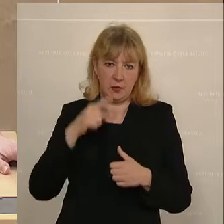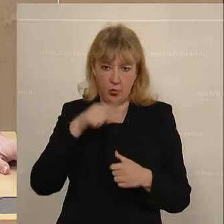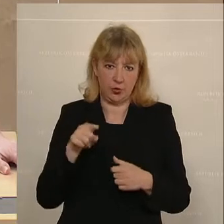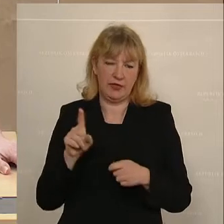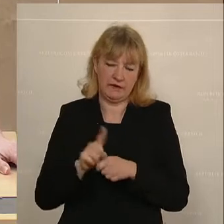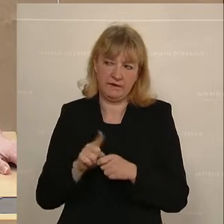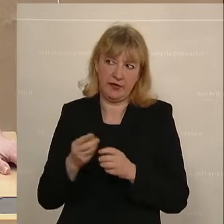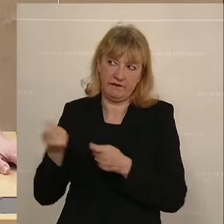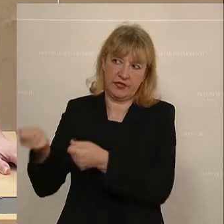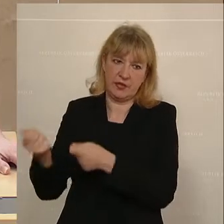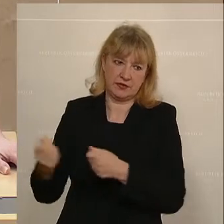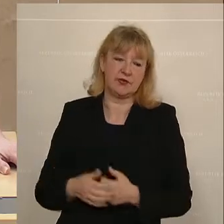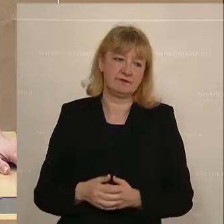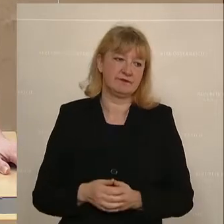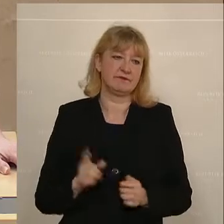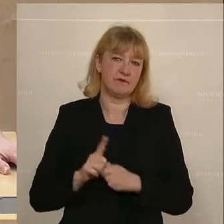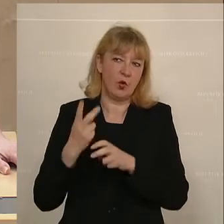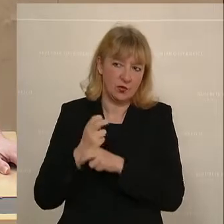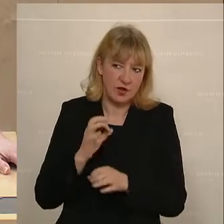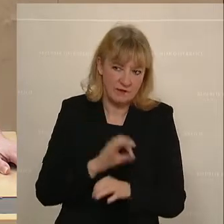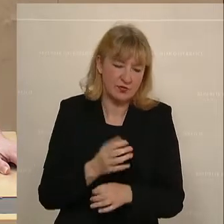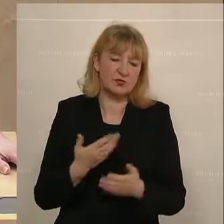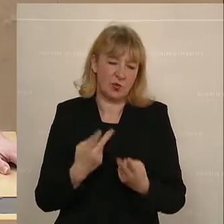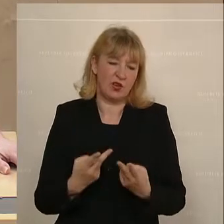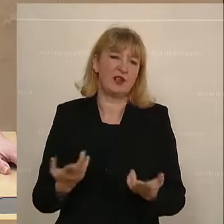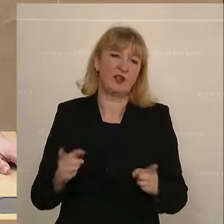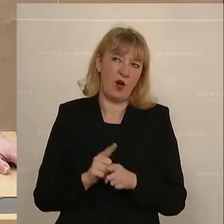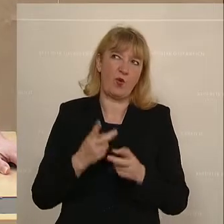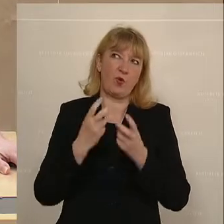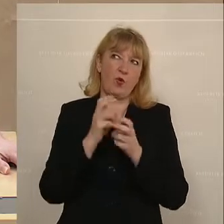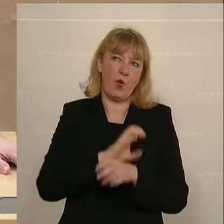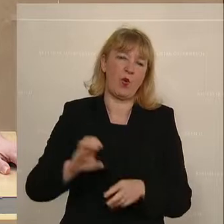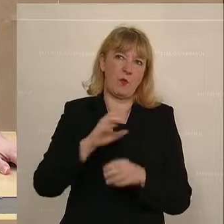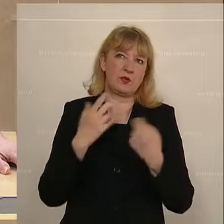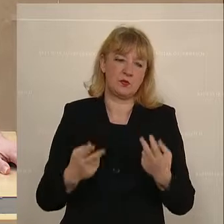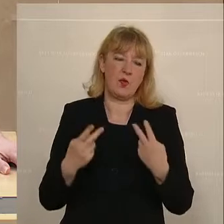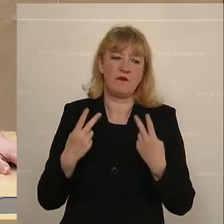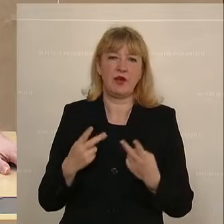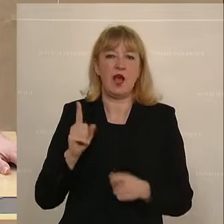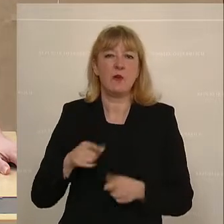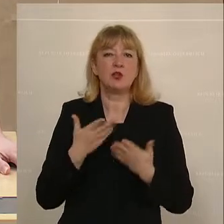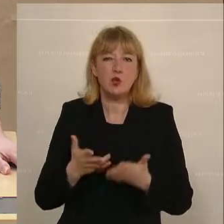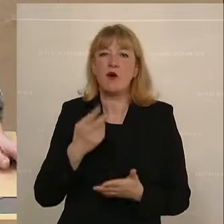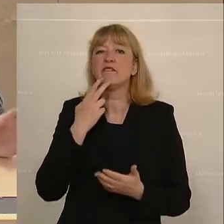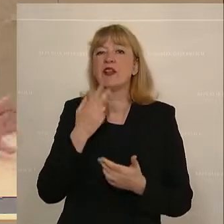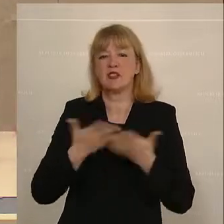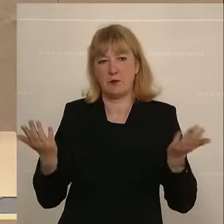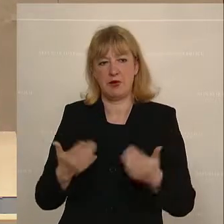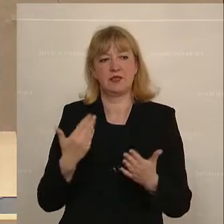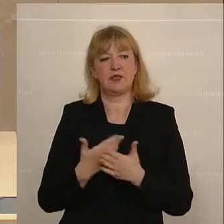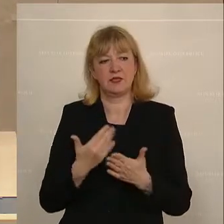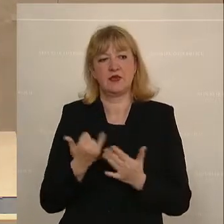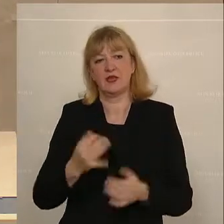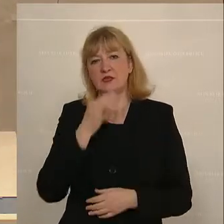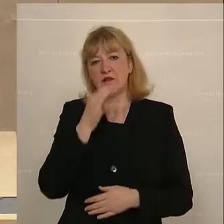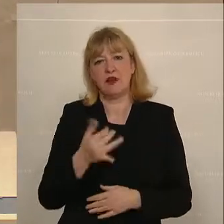finanziert wird. Das gilt für Österreich, aber auch EU-weit. Wollen tut das allerdings niemand. Und deshalb stellt sich die